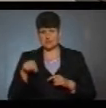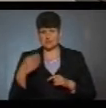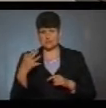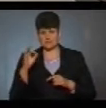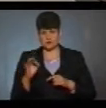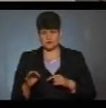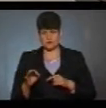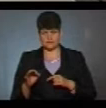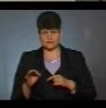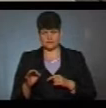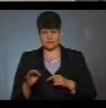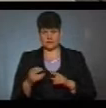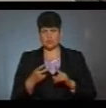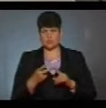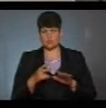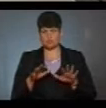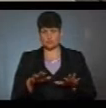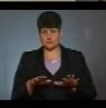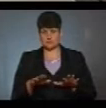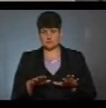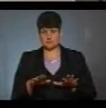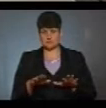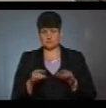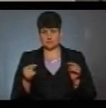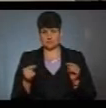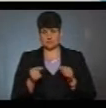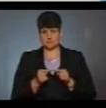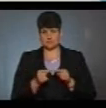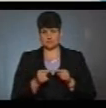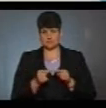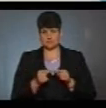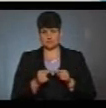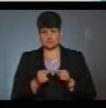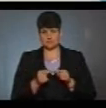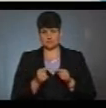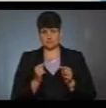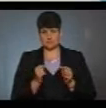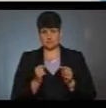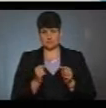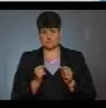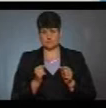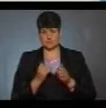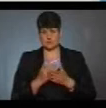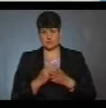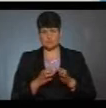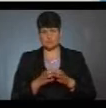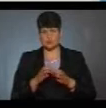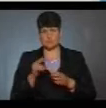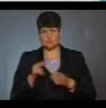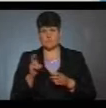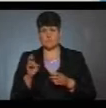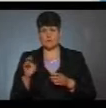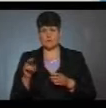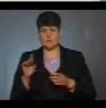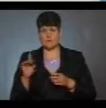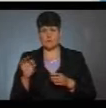31,5% майже. На другому місці впевнено лідерує блок Петра Порошенка.